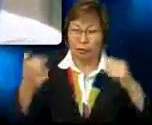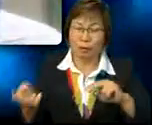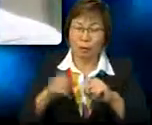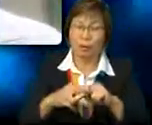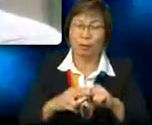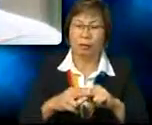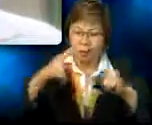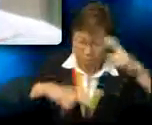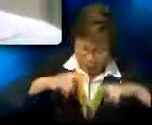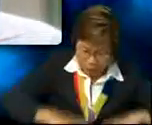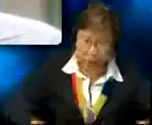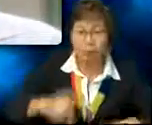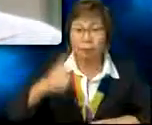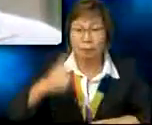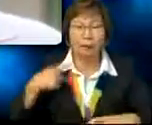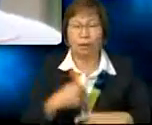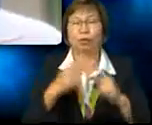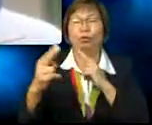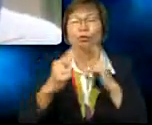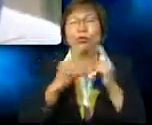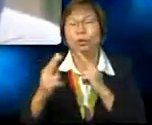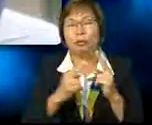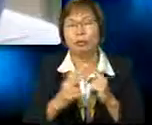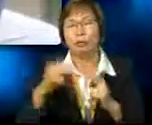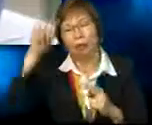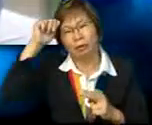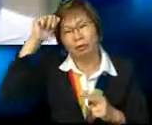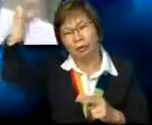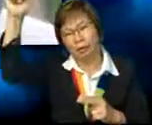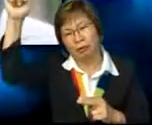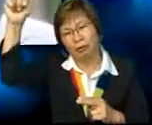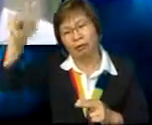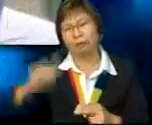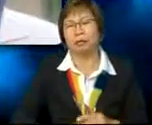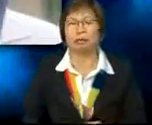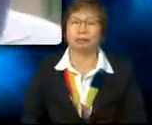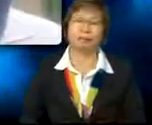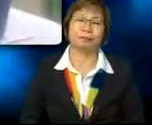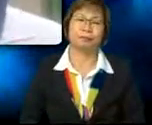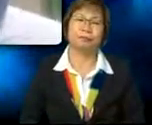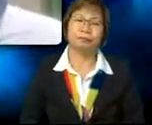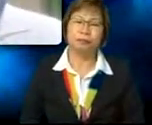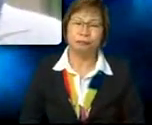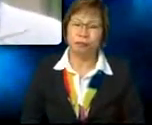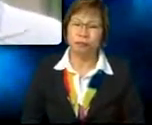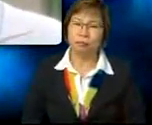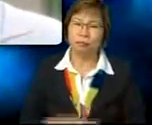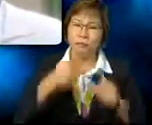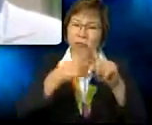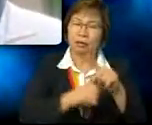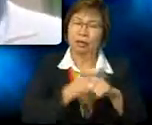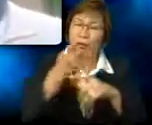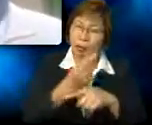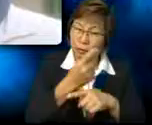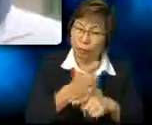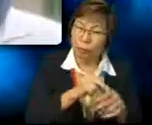kita mengkaji struktur mata, kita akan mengucapkan subhanallah, Allah yang maha suci daripada segala kecacatan ya. Dan dari segi praktik